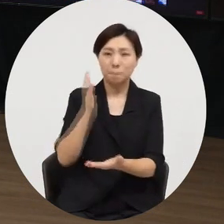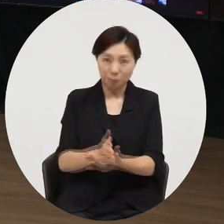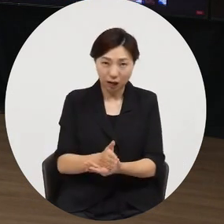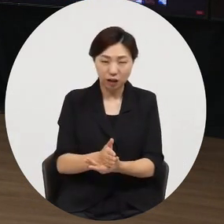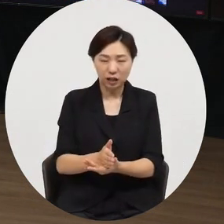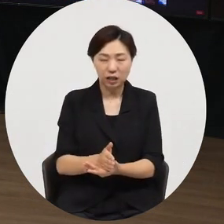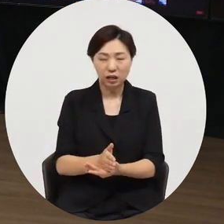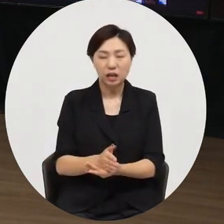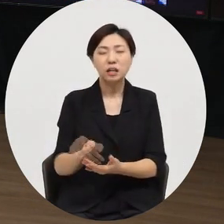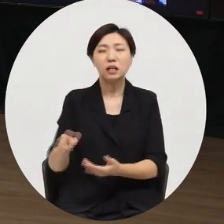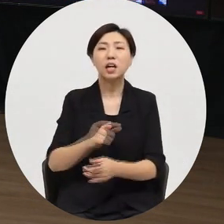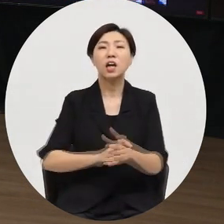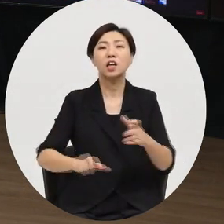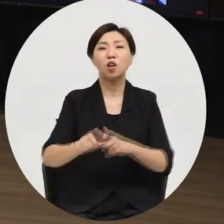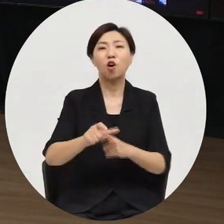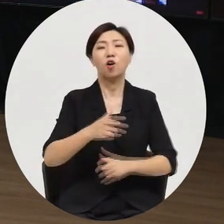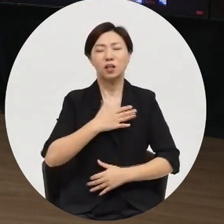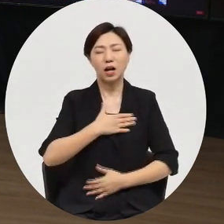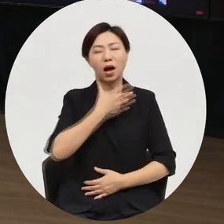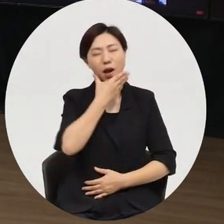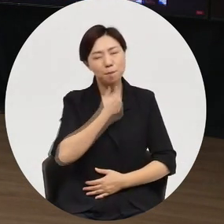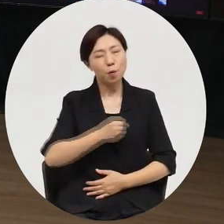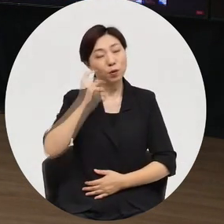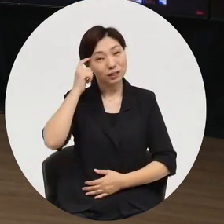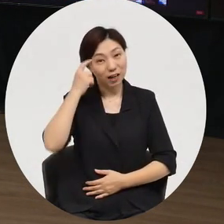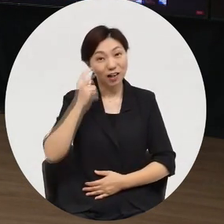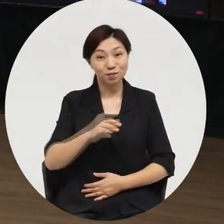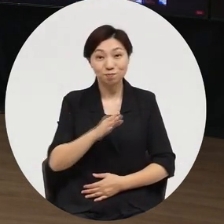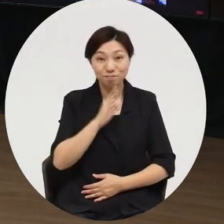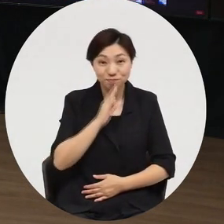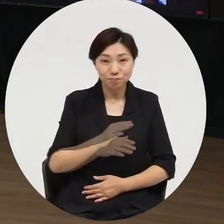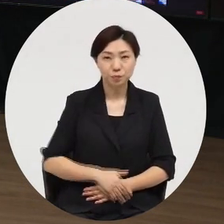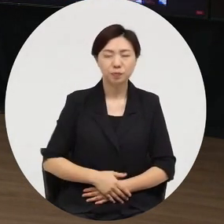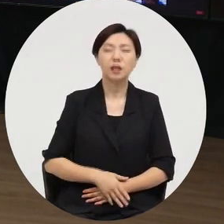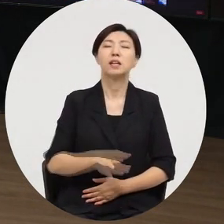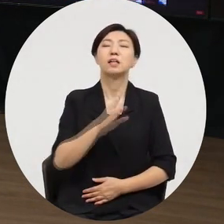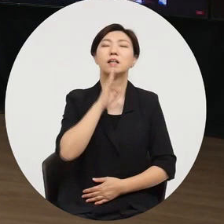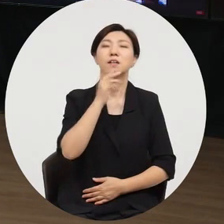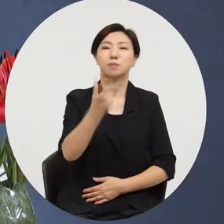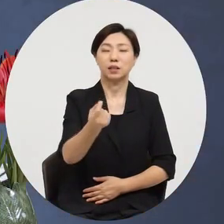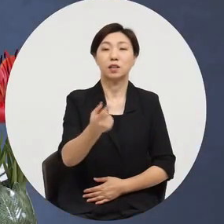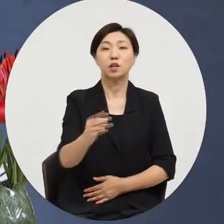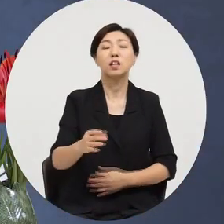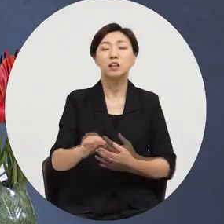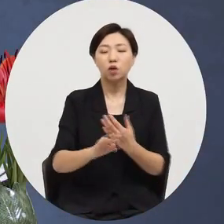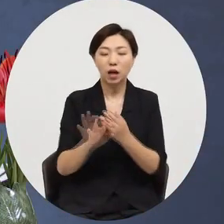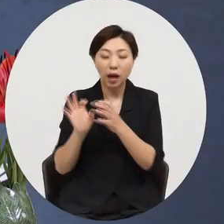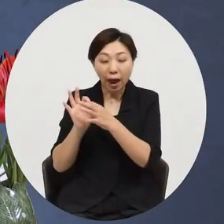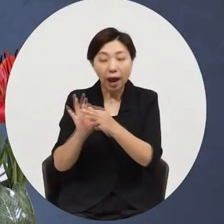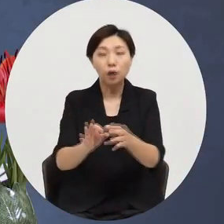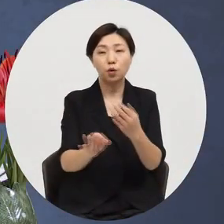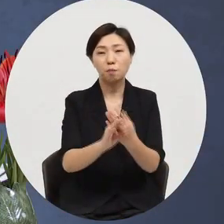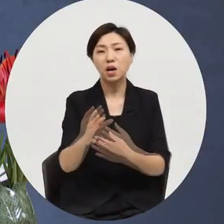더 행복해지는 거라고 들었습니다. 고맙습니다. 네네. 그게 그렇게 하면 이제 성인